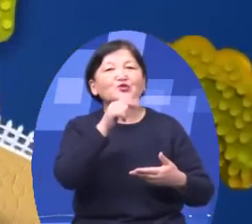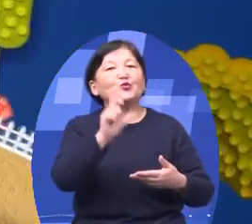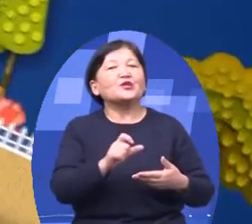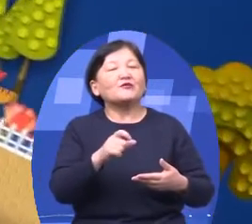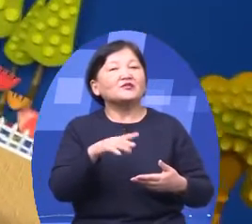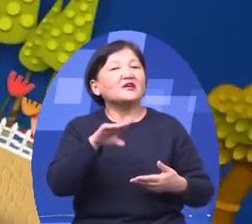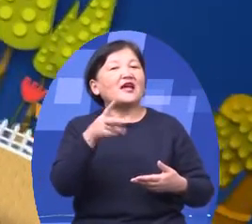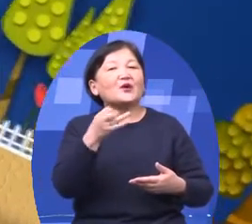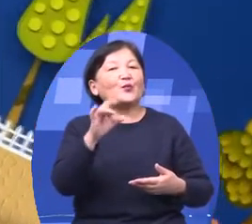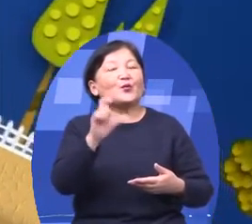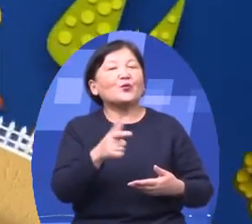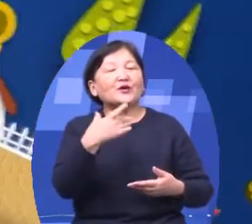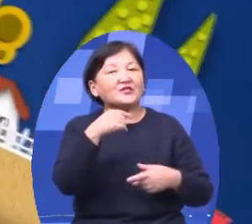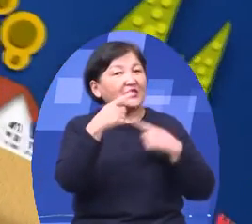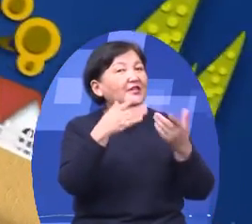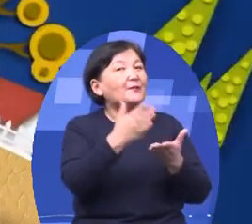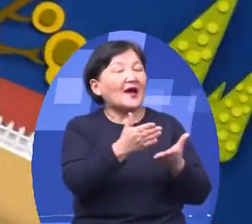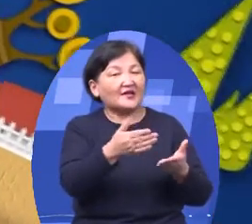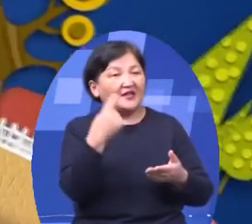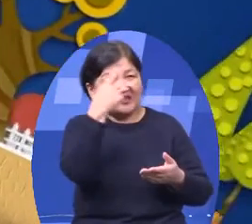хүнийг танихгүй хүн гэж хэлдэм байх хөөтдөө.